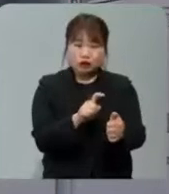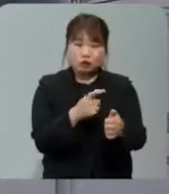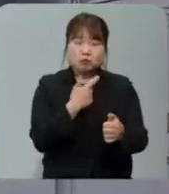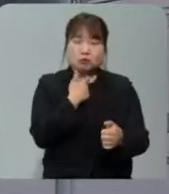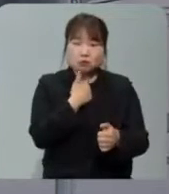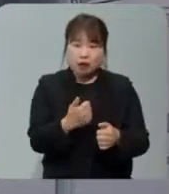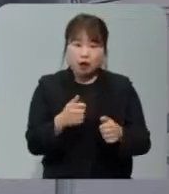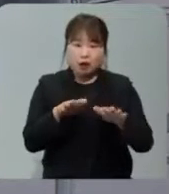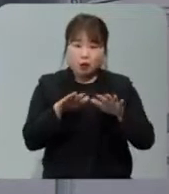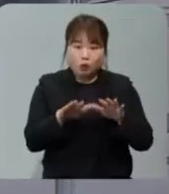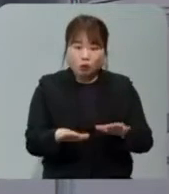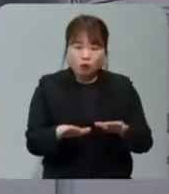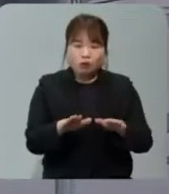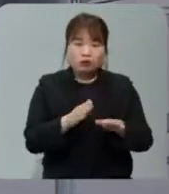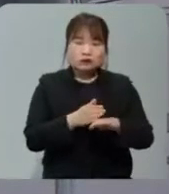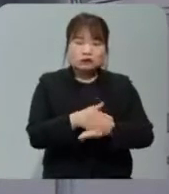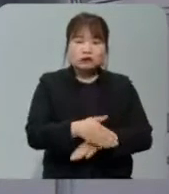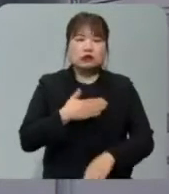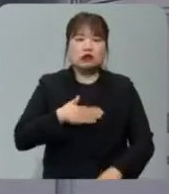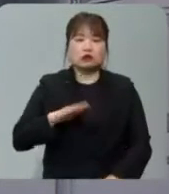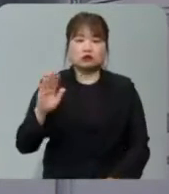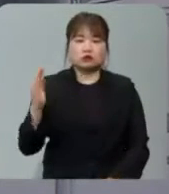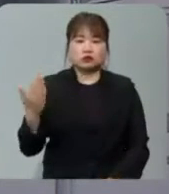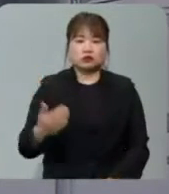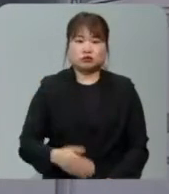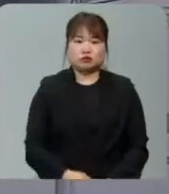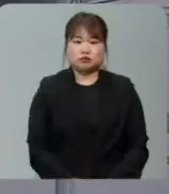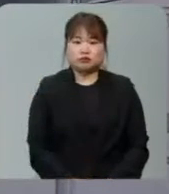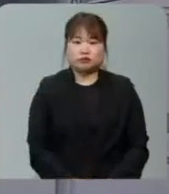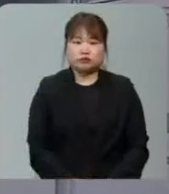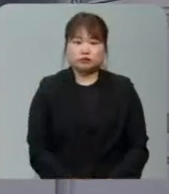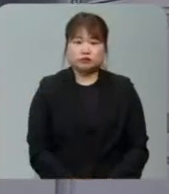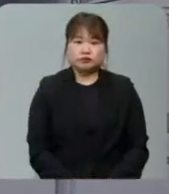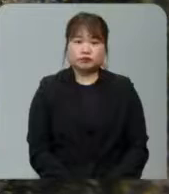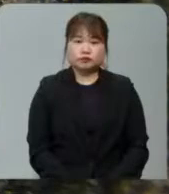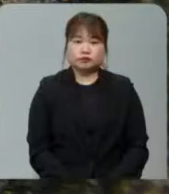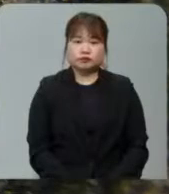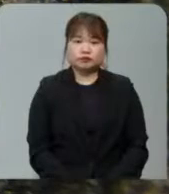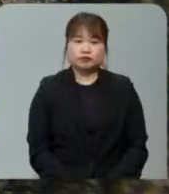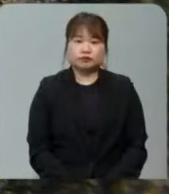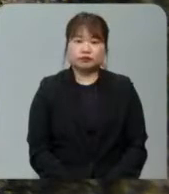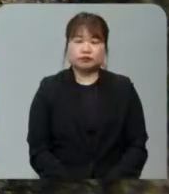감염 사례까지 뒤늦게 알려졌습니다. 보도에 송근섭 기자입니다.